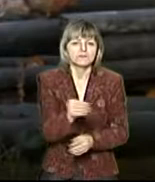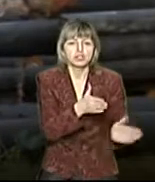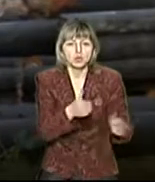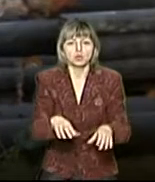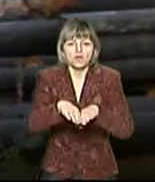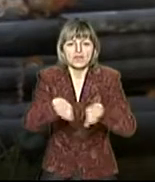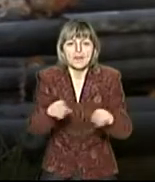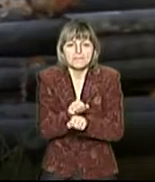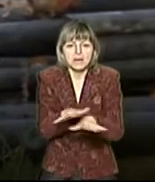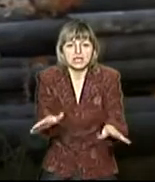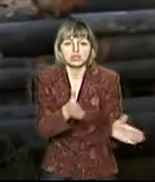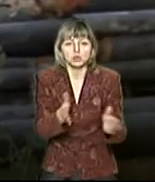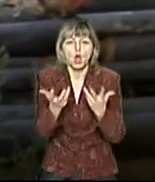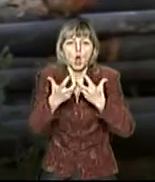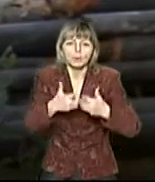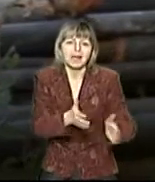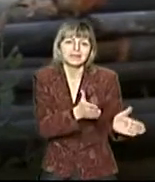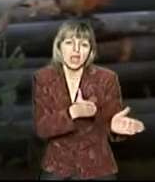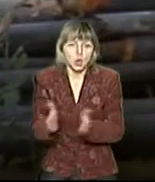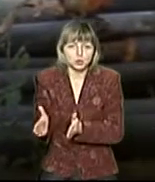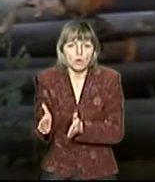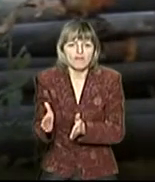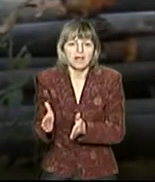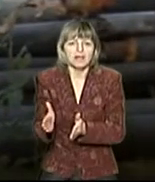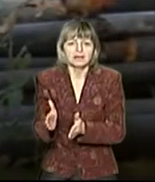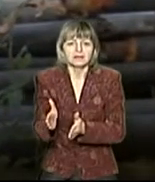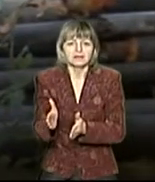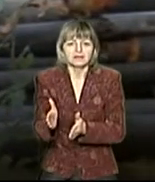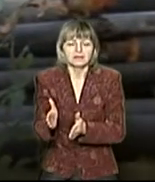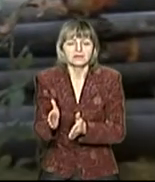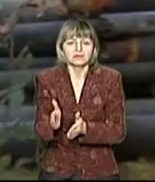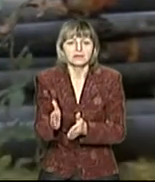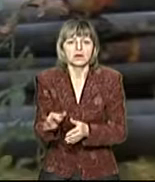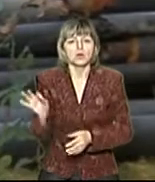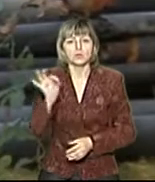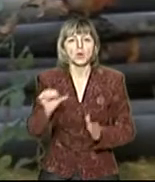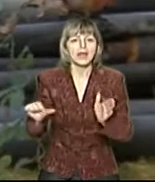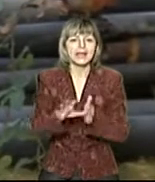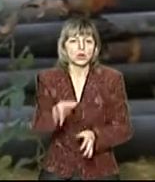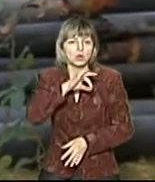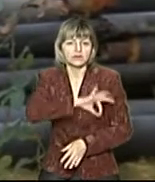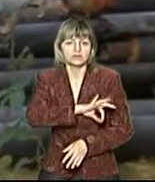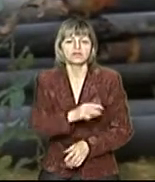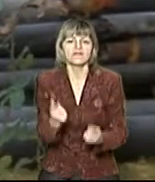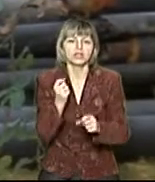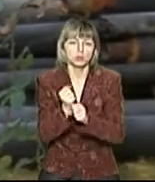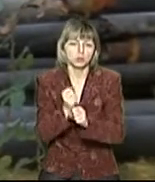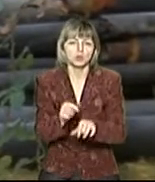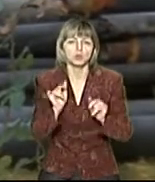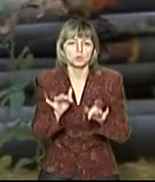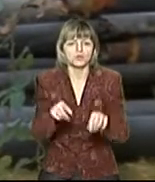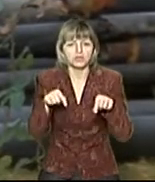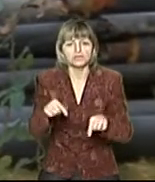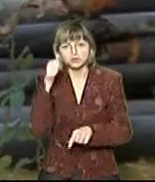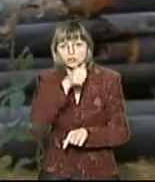готові, обладнання готове. Ну, відносно енергоефективності ми велику роботу провели в цьому році.